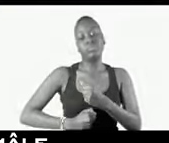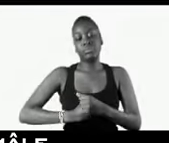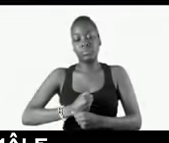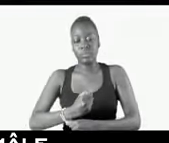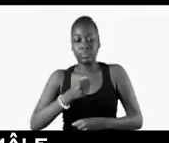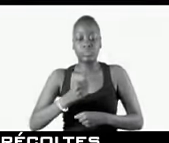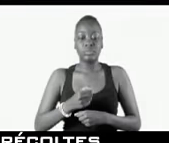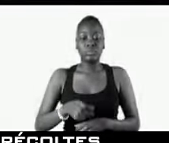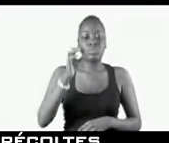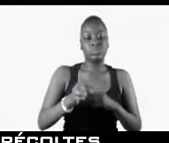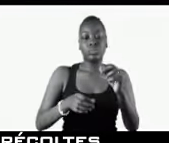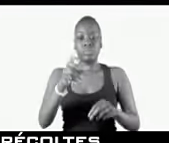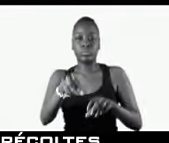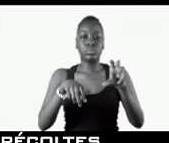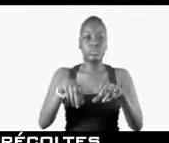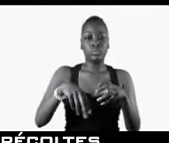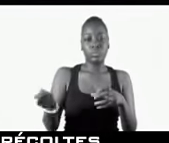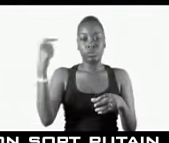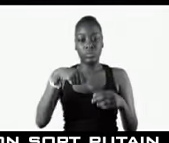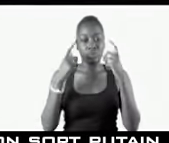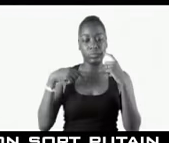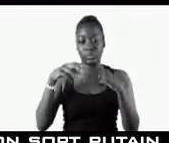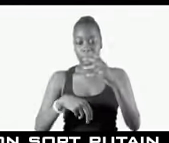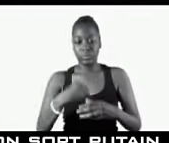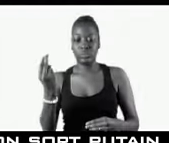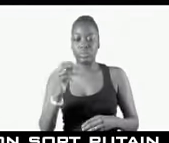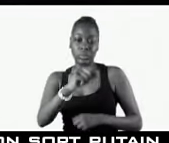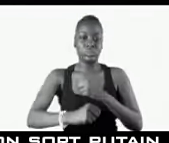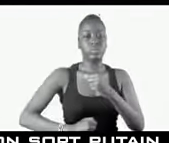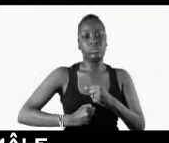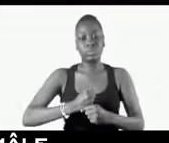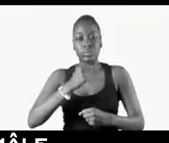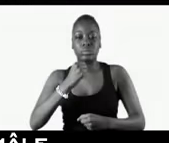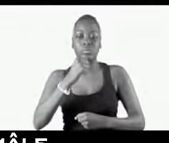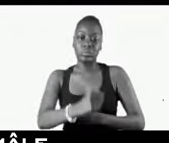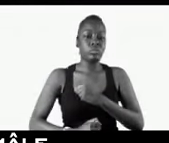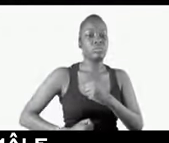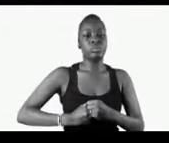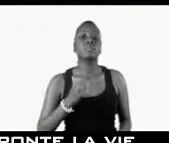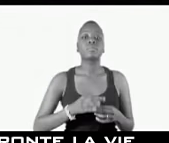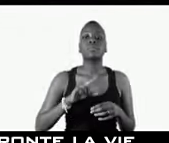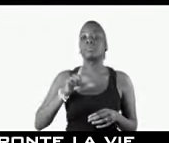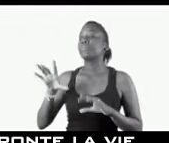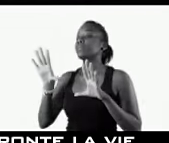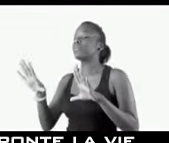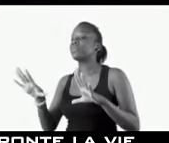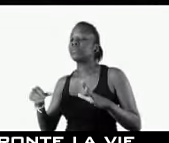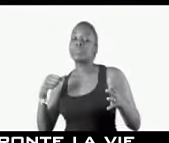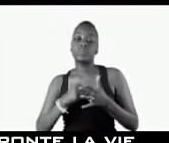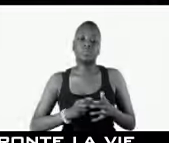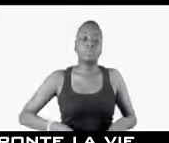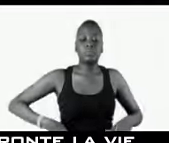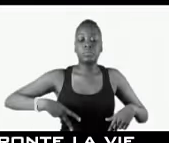ma haine. Tu sais ce que tu récoltes, je vais pas pleurer sur mon sort, putain, mais ça fait ma haine. Septembre